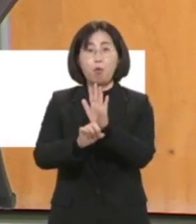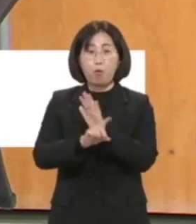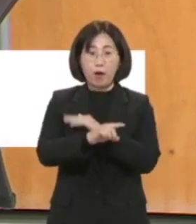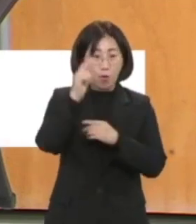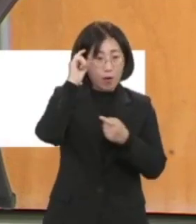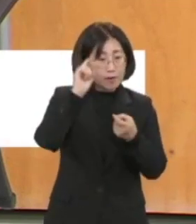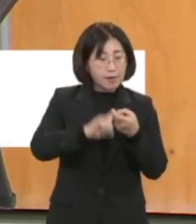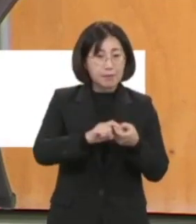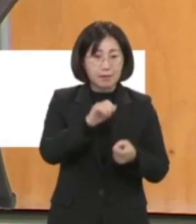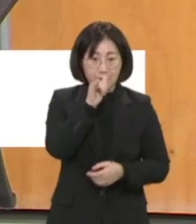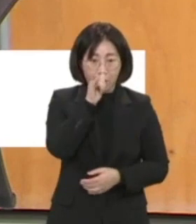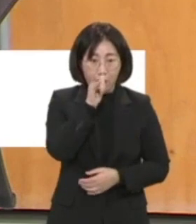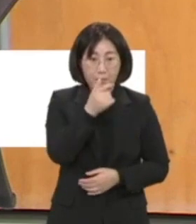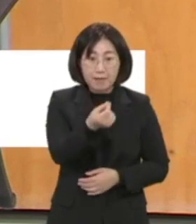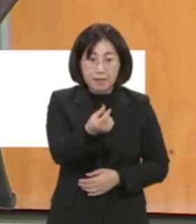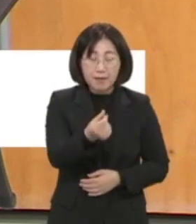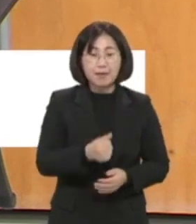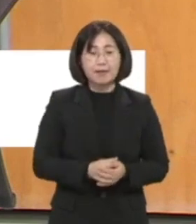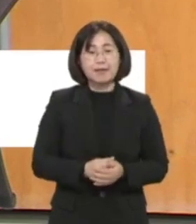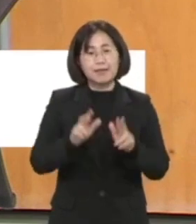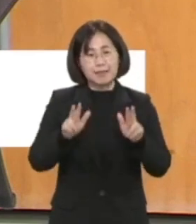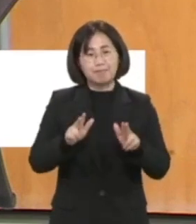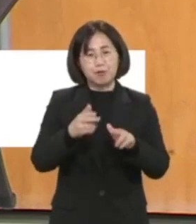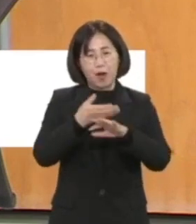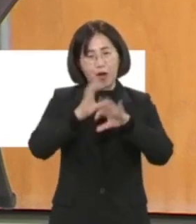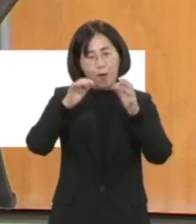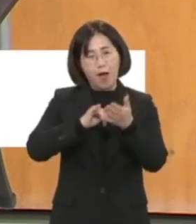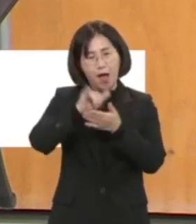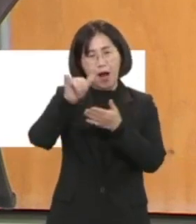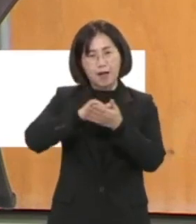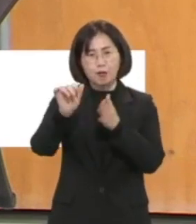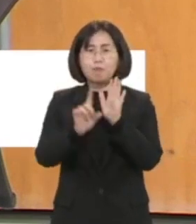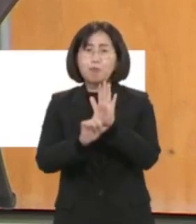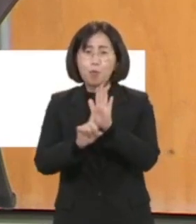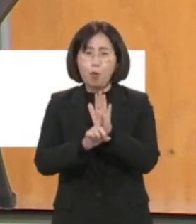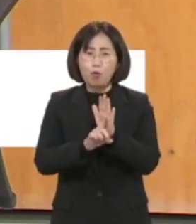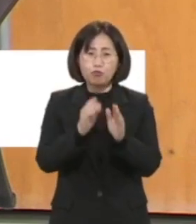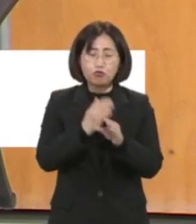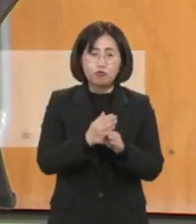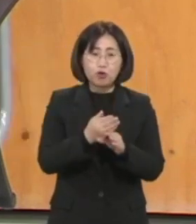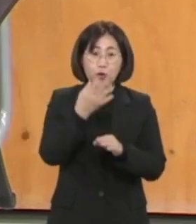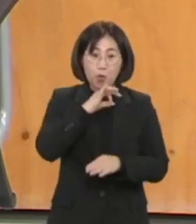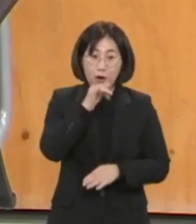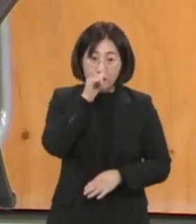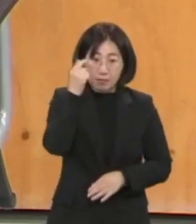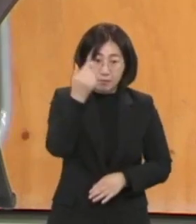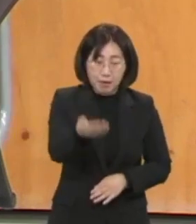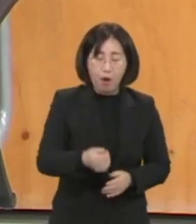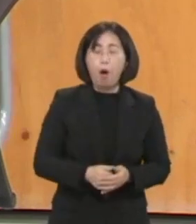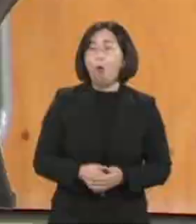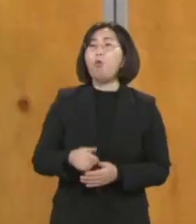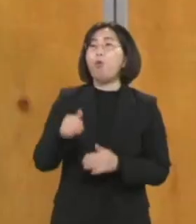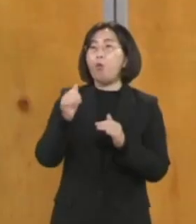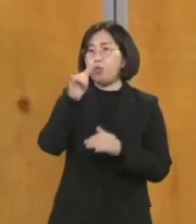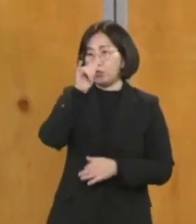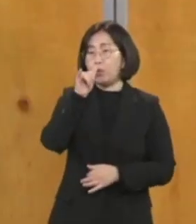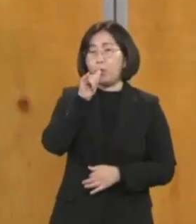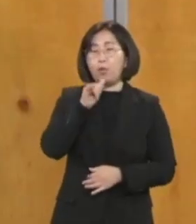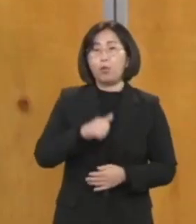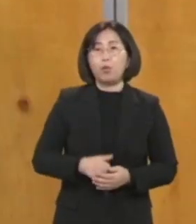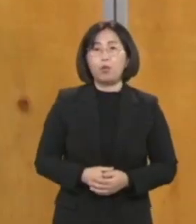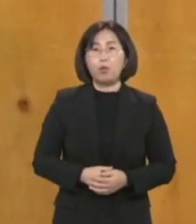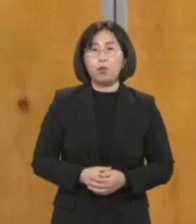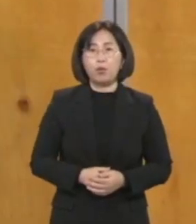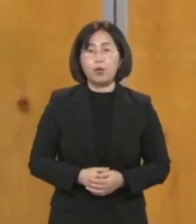있고 그래서 지금도 해외에 나가서 많이 심여를 기르시는데죠 가능성 있어 뭐 있어요 아 있죠 엄청나죠 저가 그전에